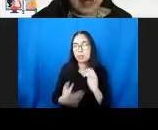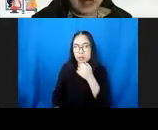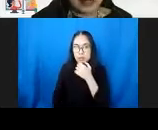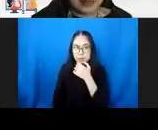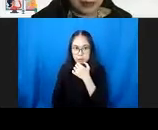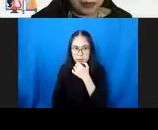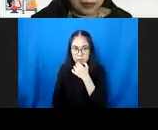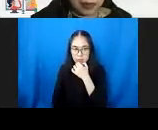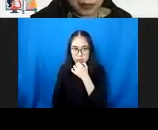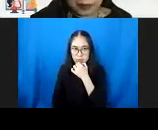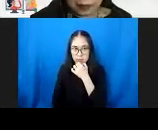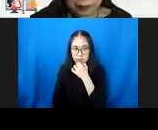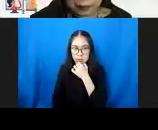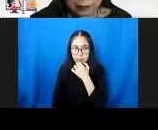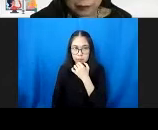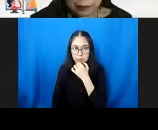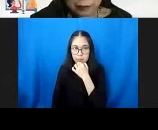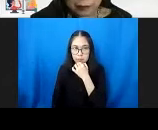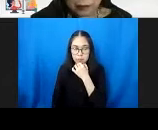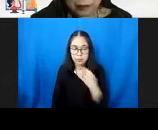bawah lagi ya, nomor